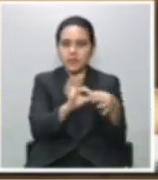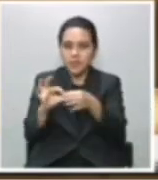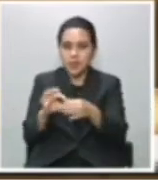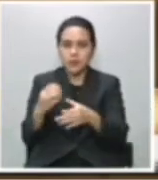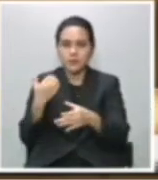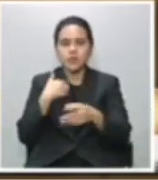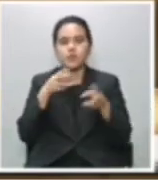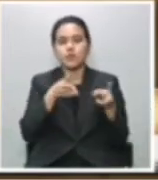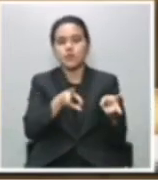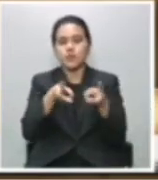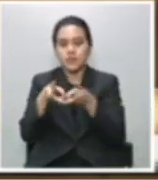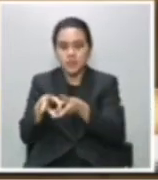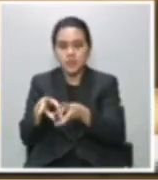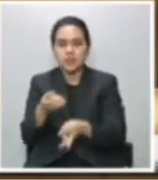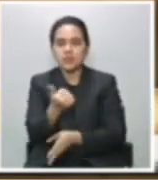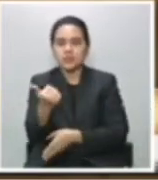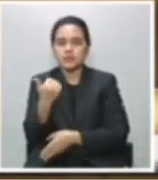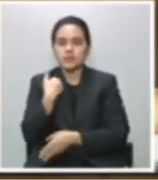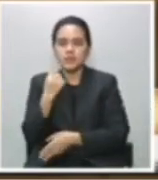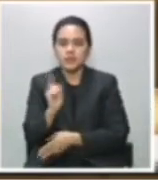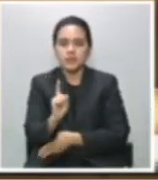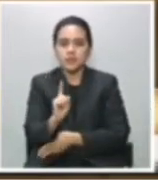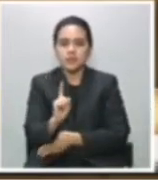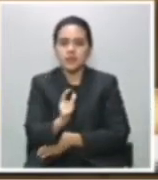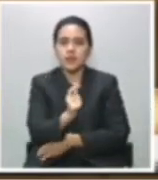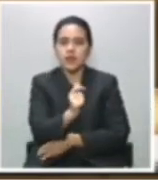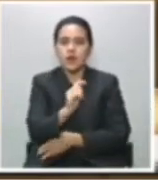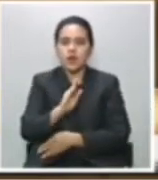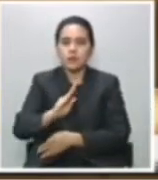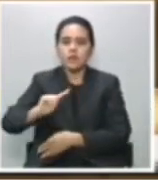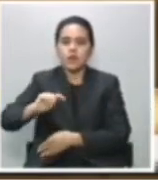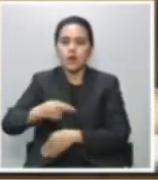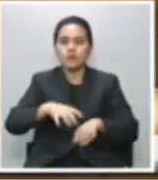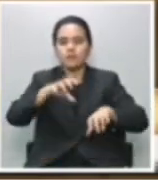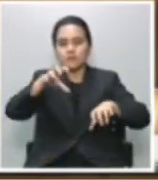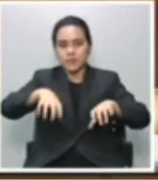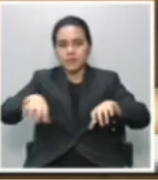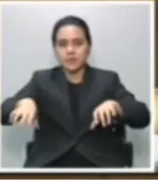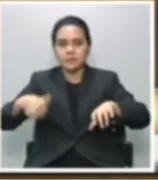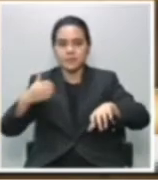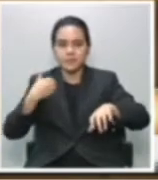ทำได้นะครับโดยองค์กรปกครองส่วนท้องถิ่นนั้นก็จะต้อง